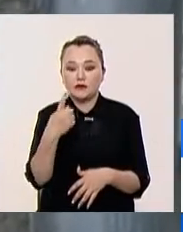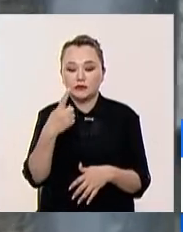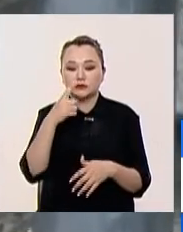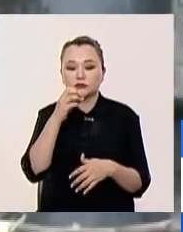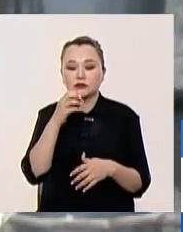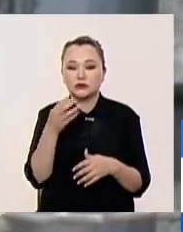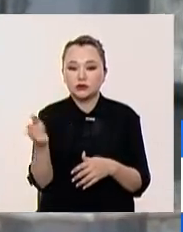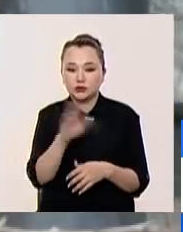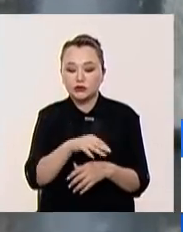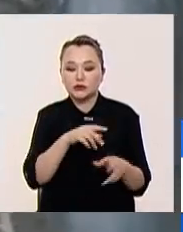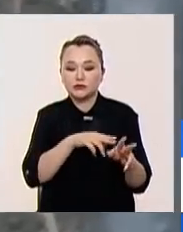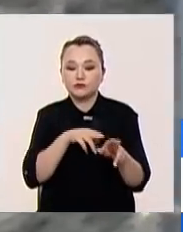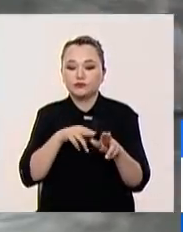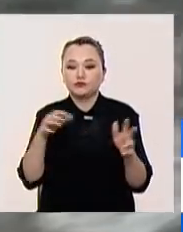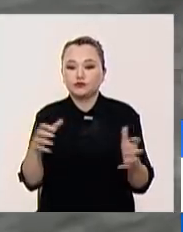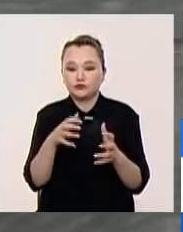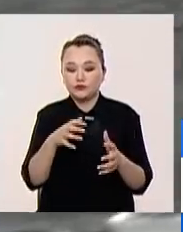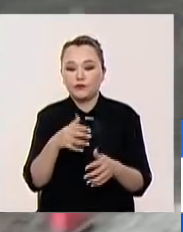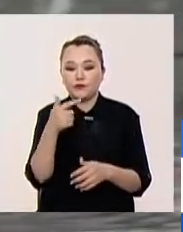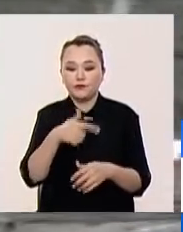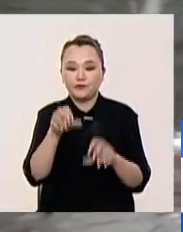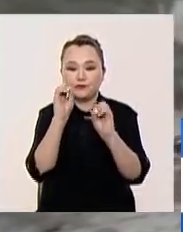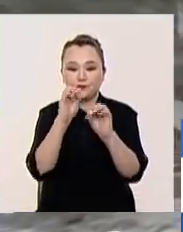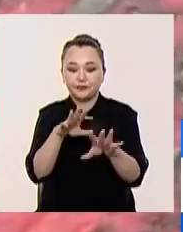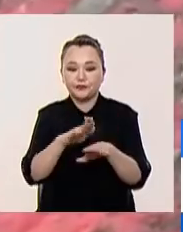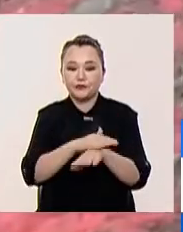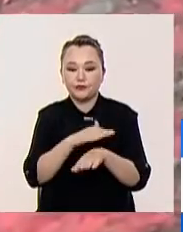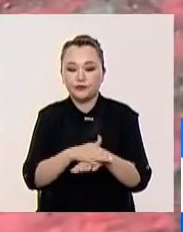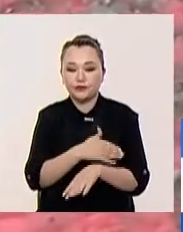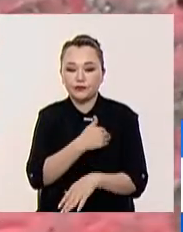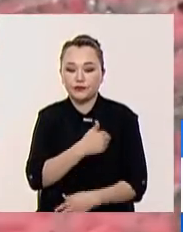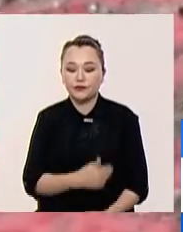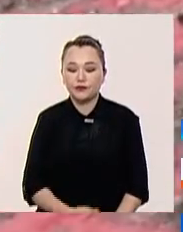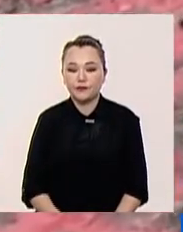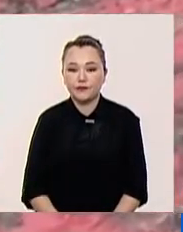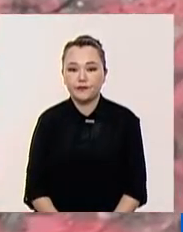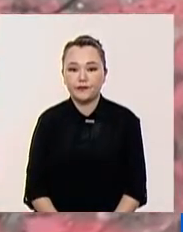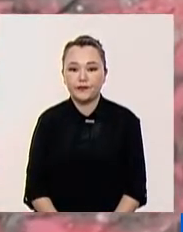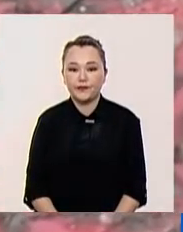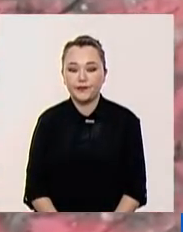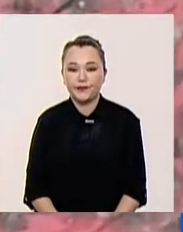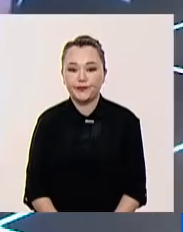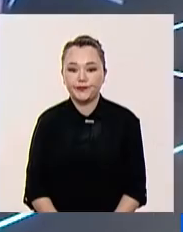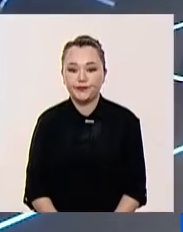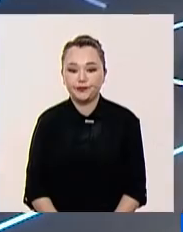незаконно хранящегося оружия граждане сдали добровольно. Адина Смагулова, Информбюро, Алматы.